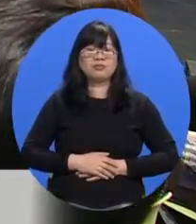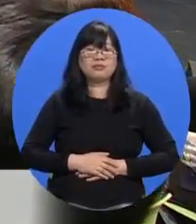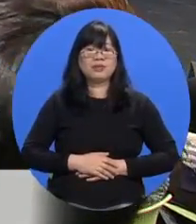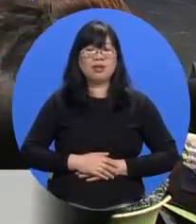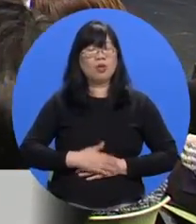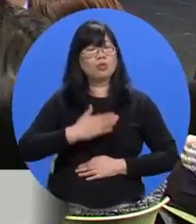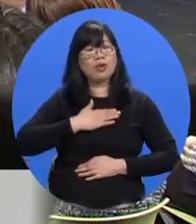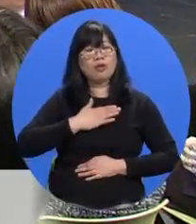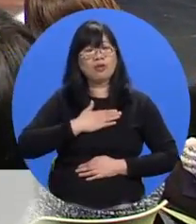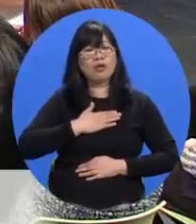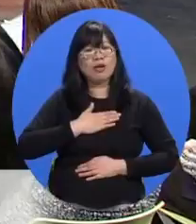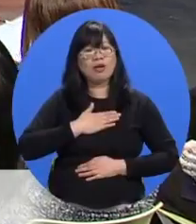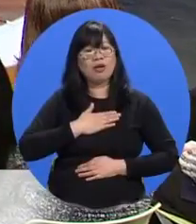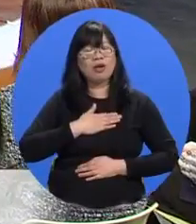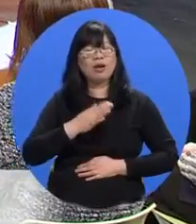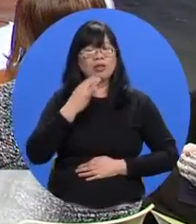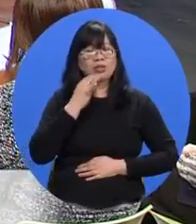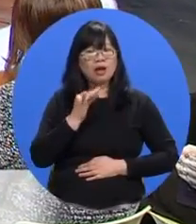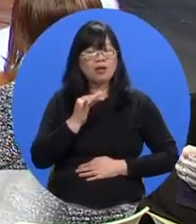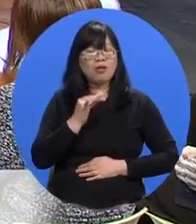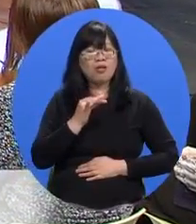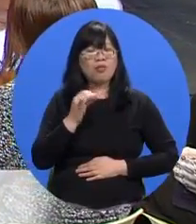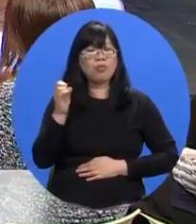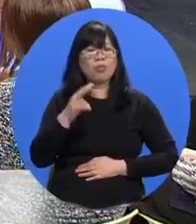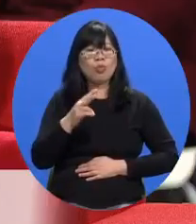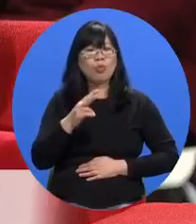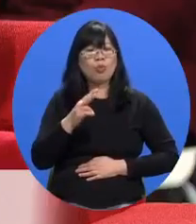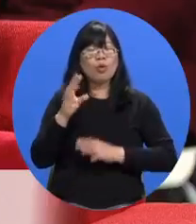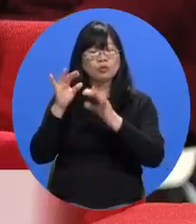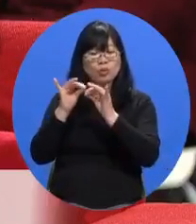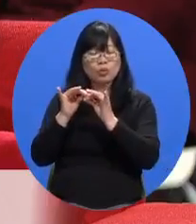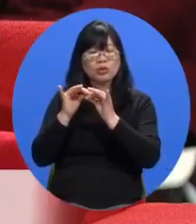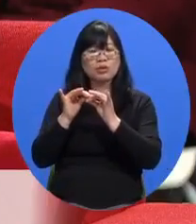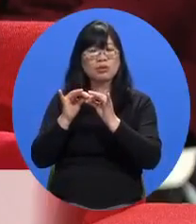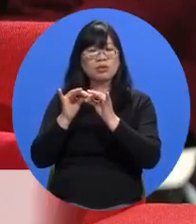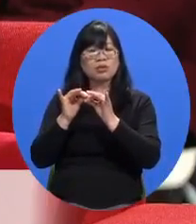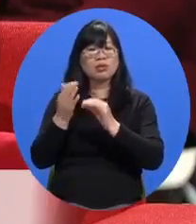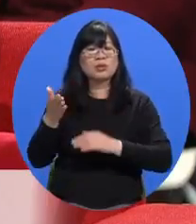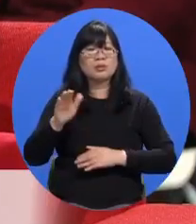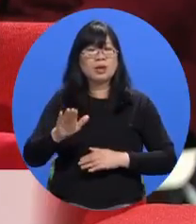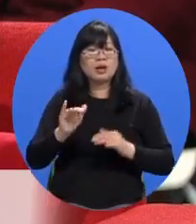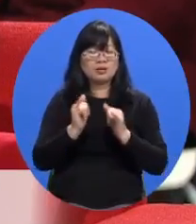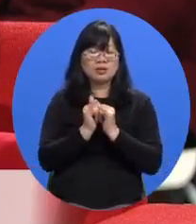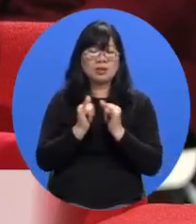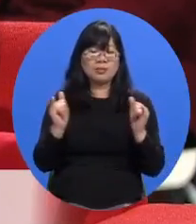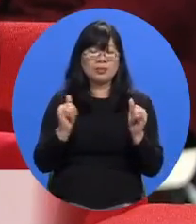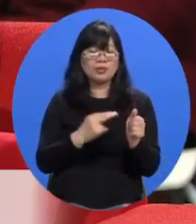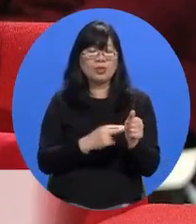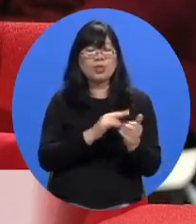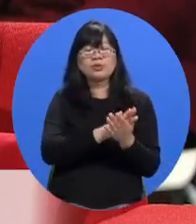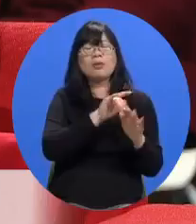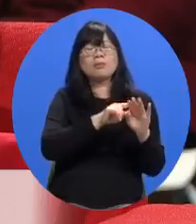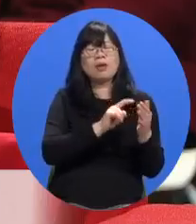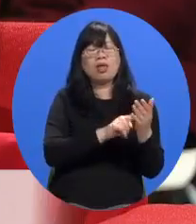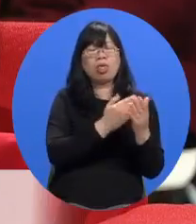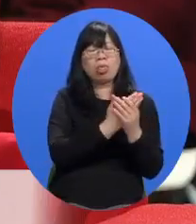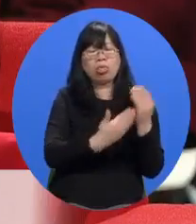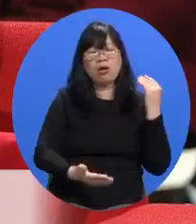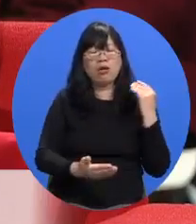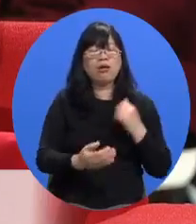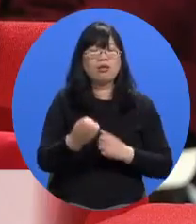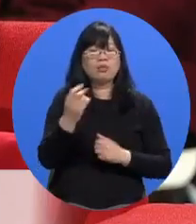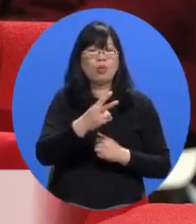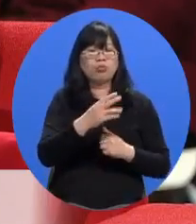그러니까 굉장히 지극히 당연하고 또 동의도 할 수 있는 부분이긴 한데 이제 사람들은 교사들이 열정이 없다.